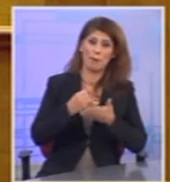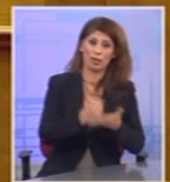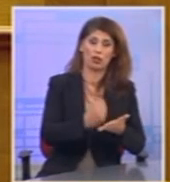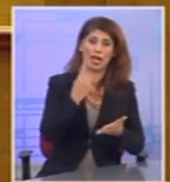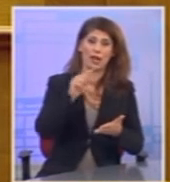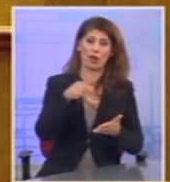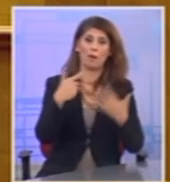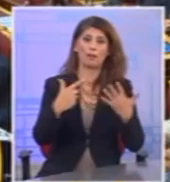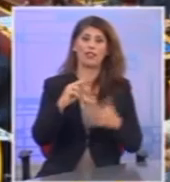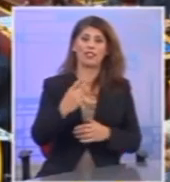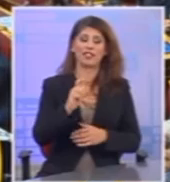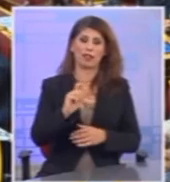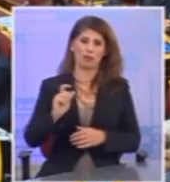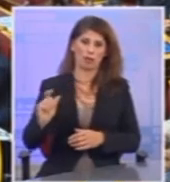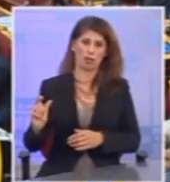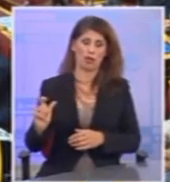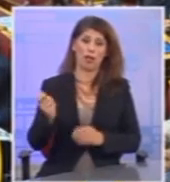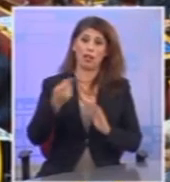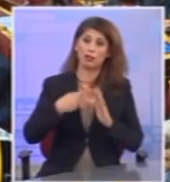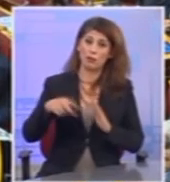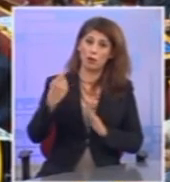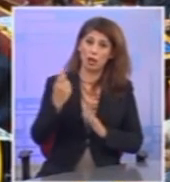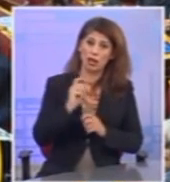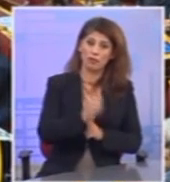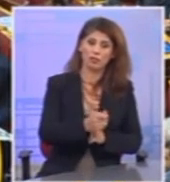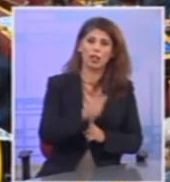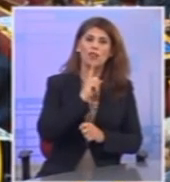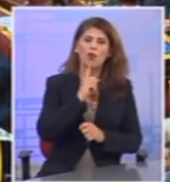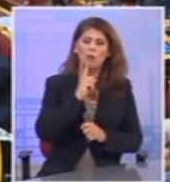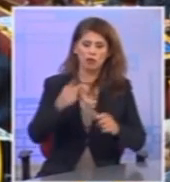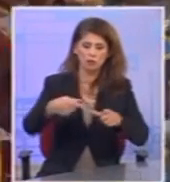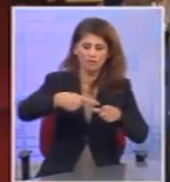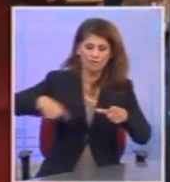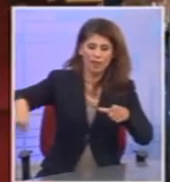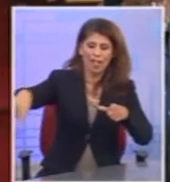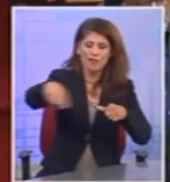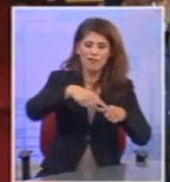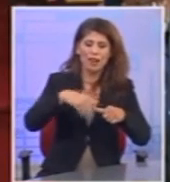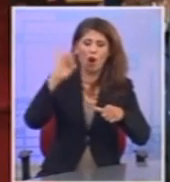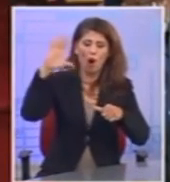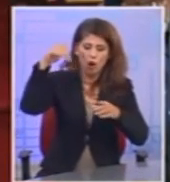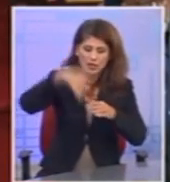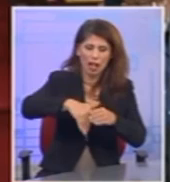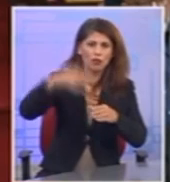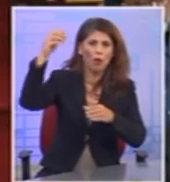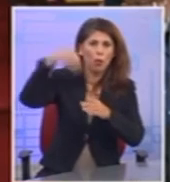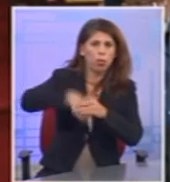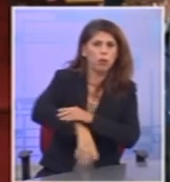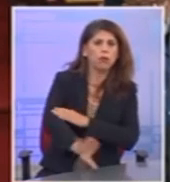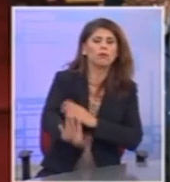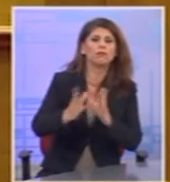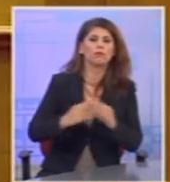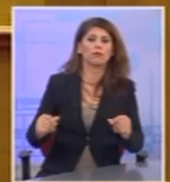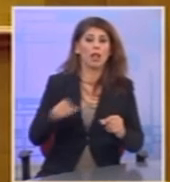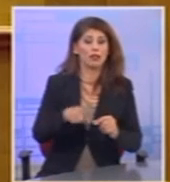1,7 δις. Τα περισσότερα λεφτά θα πάνε σε ένα βαρέλι δίχως πάτο. Αντί να εξυγιανθούν και να